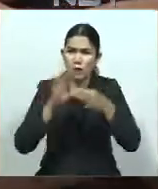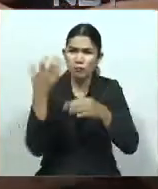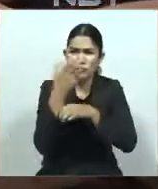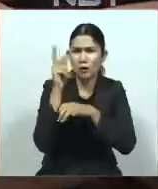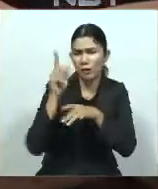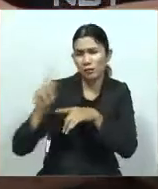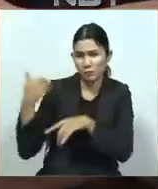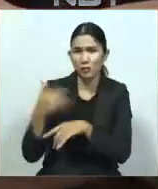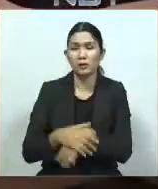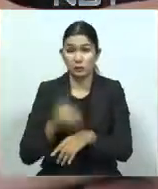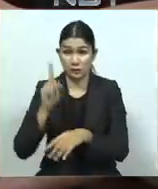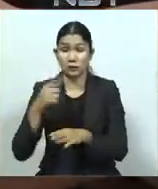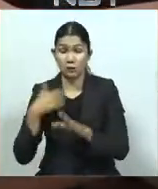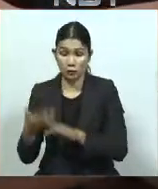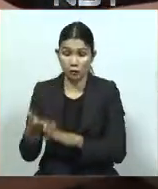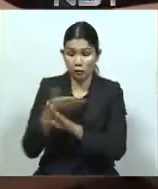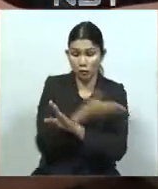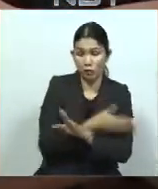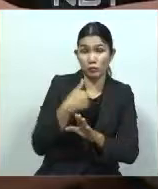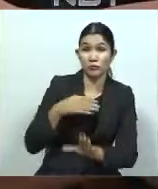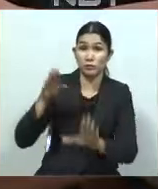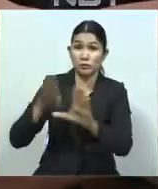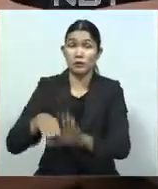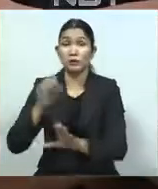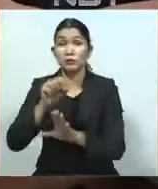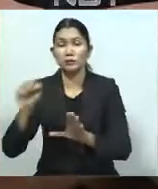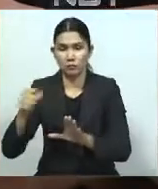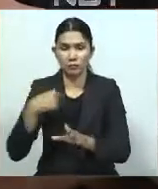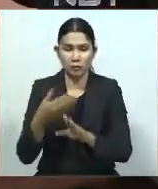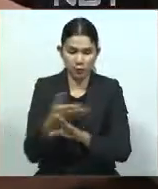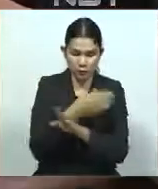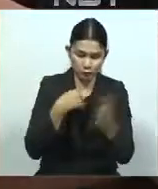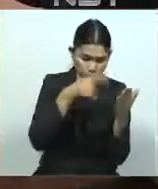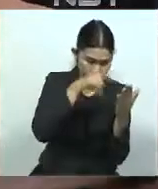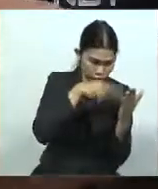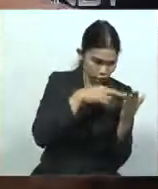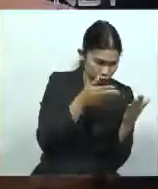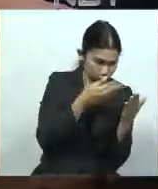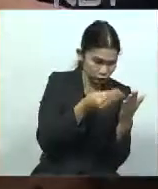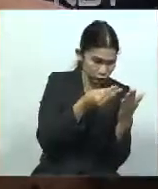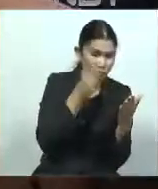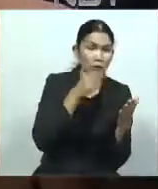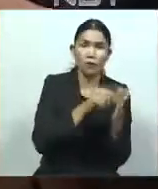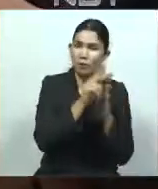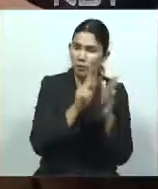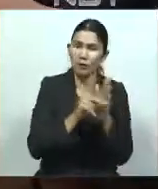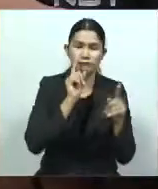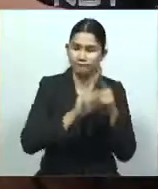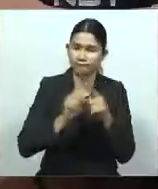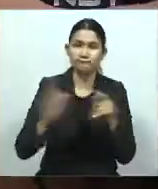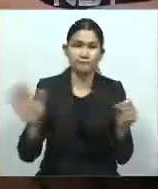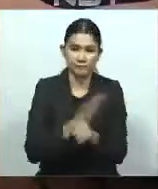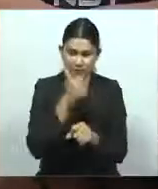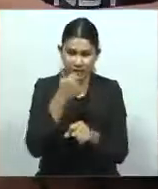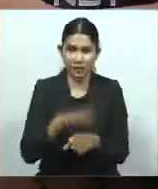ก่อนที่จะเข้ามาสมัครเป็นสมาชิกพรรคพลังประชารัฐได้ศึกษาข้อกฎหมายอย่างรอบคอบและดำเนินการตามกฎหมายทั้งหมดแล้ว